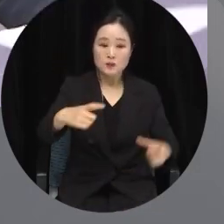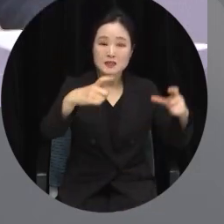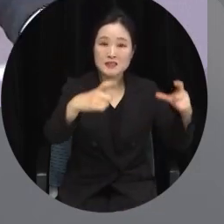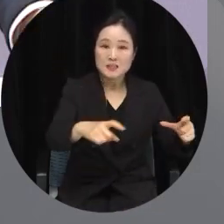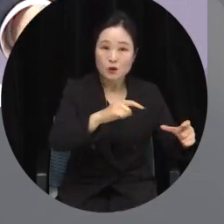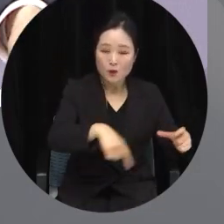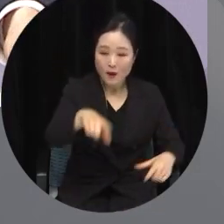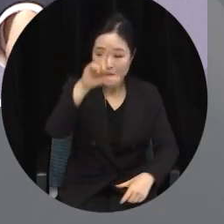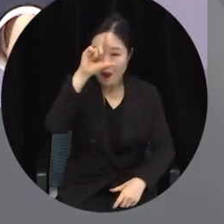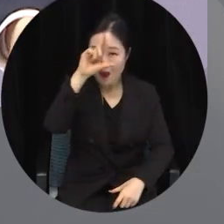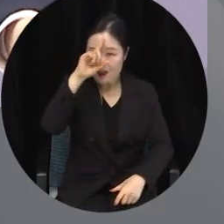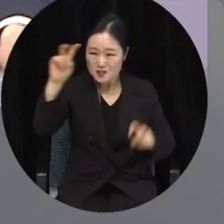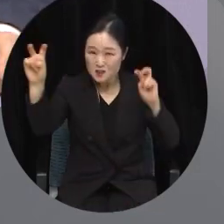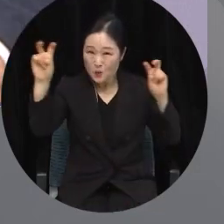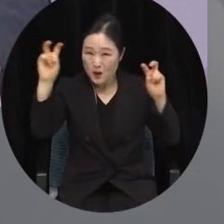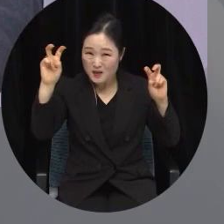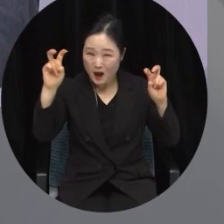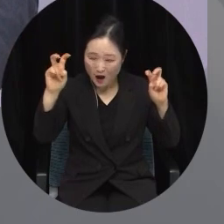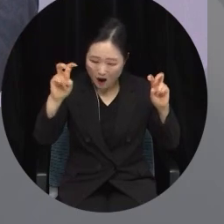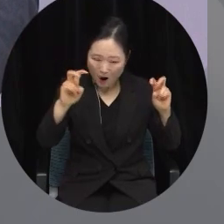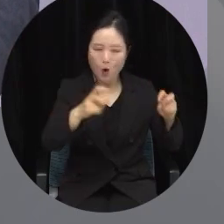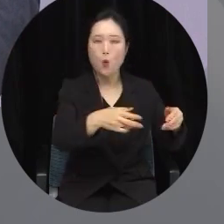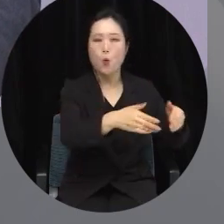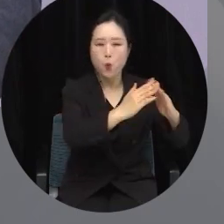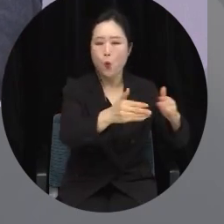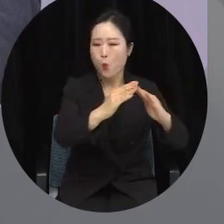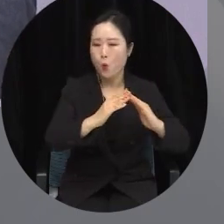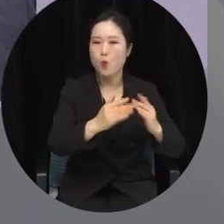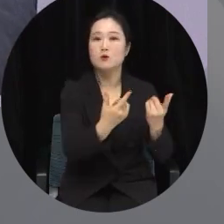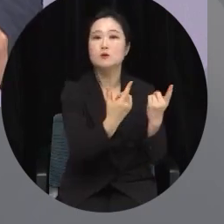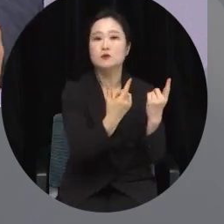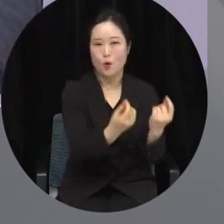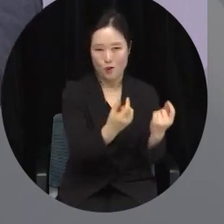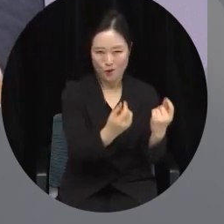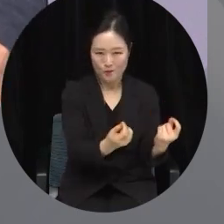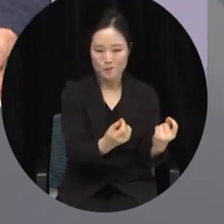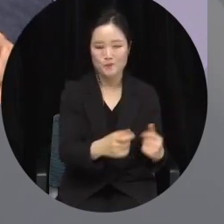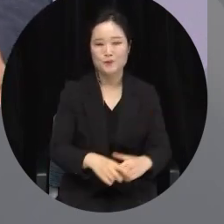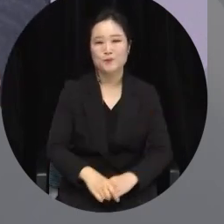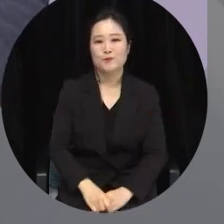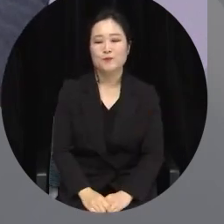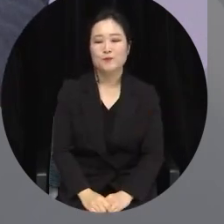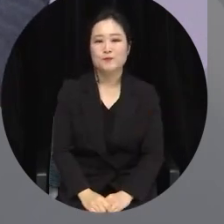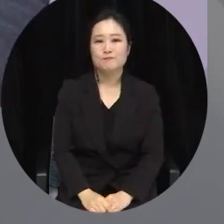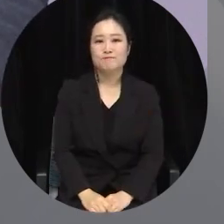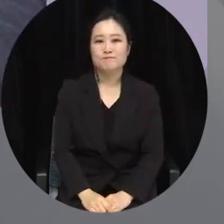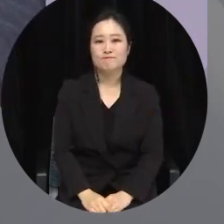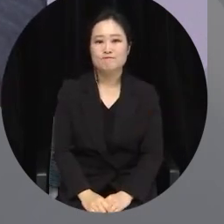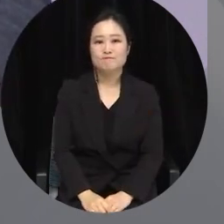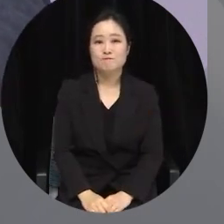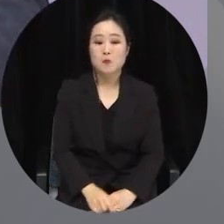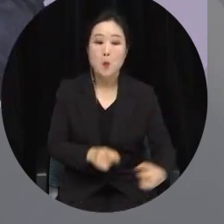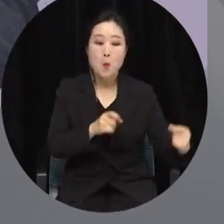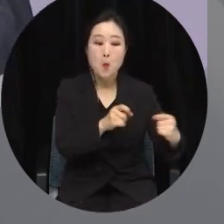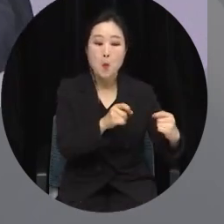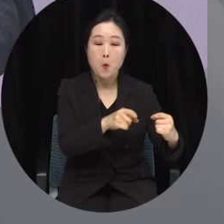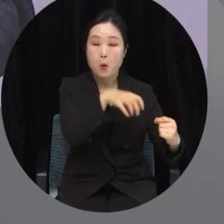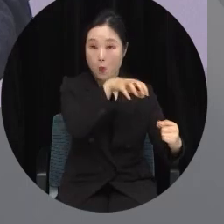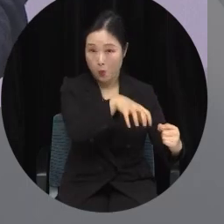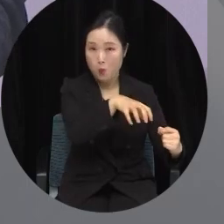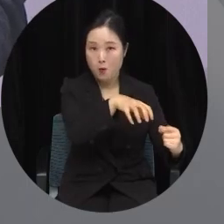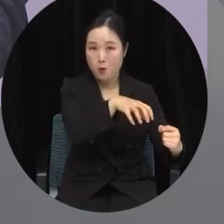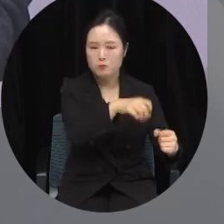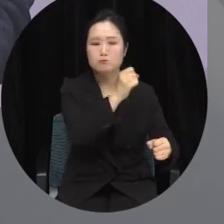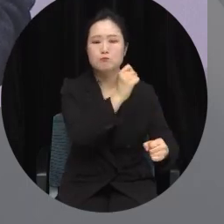LG가 대량 들어왔고 그 외에 혁신 기업들도 많이 들어왔습니다. 바로 인접해 있습니다. 그렇기